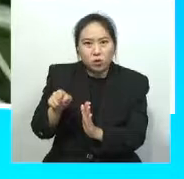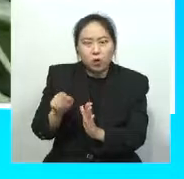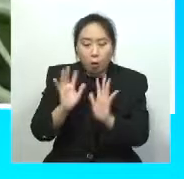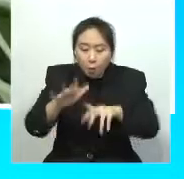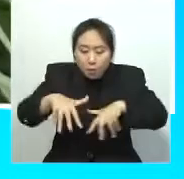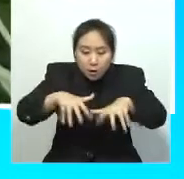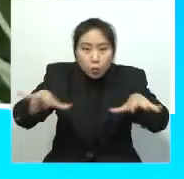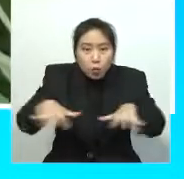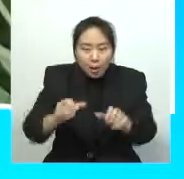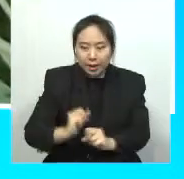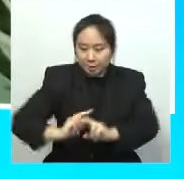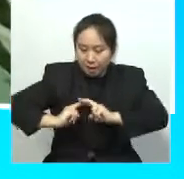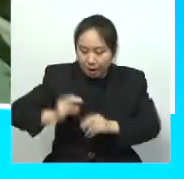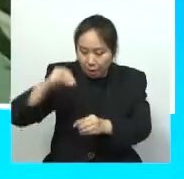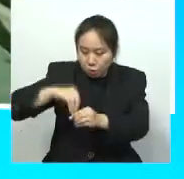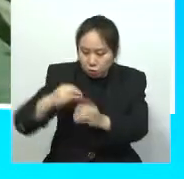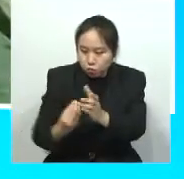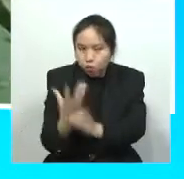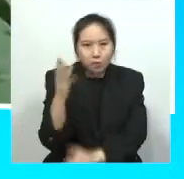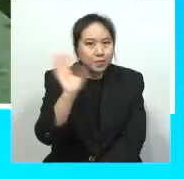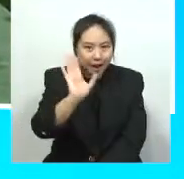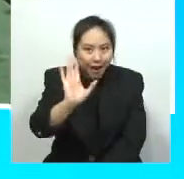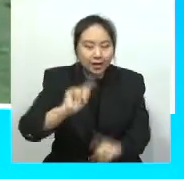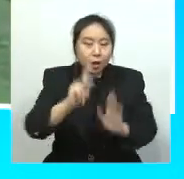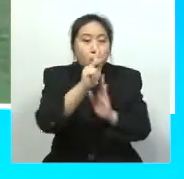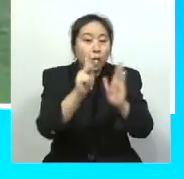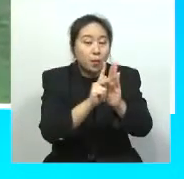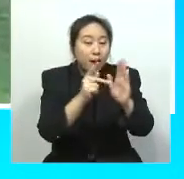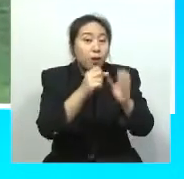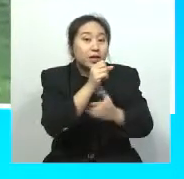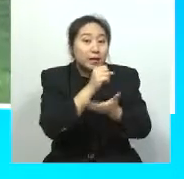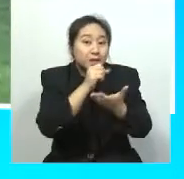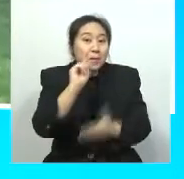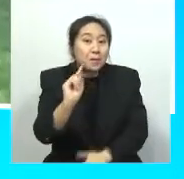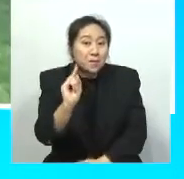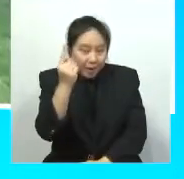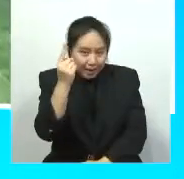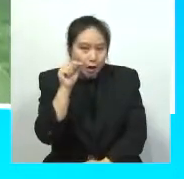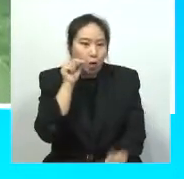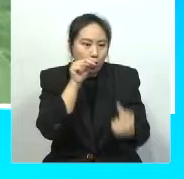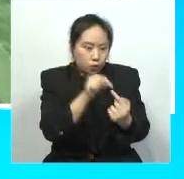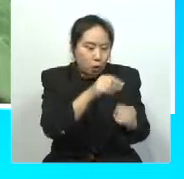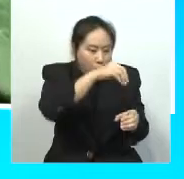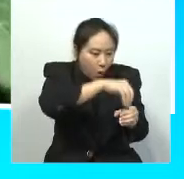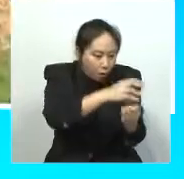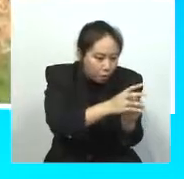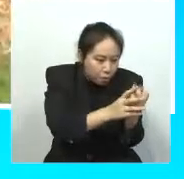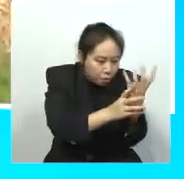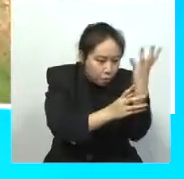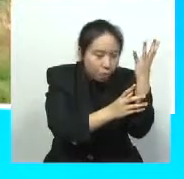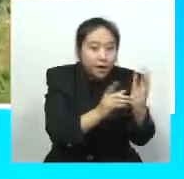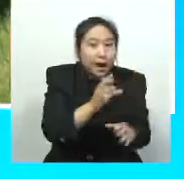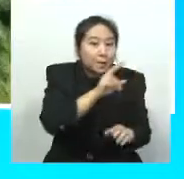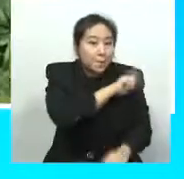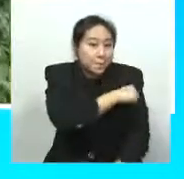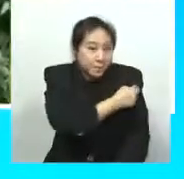ไปยังไม่สามารถปลูกได้นะคะแต่ว่ากฎหมายยาเสพติดฉบับใหม่ก็คือว่าอนุญาตให้ปลูกเพื่อทางการแพทย์เท่านั้นแล้วก็เปิดโอกา